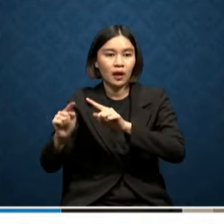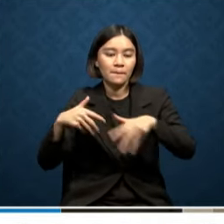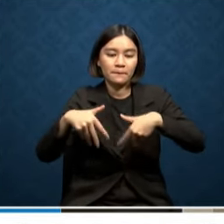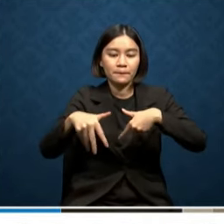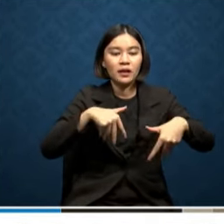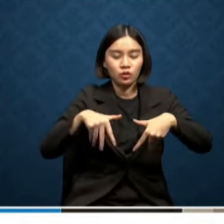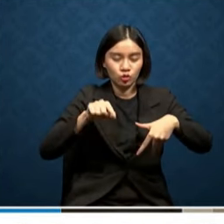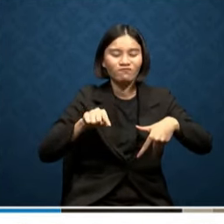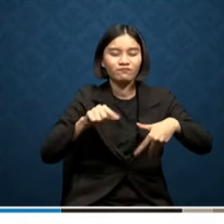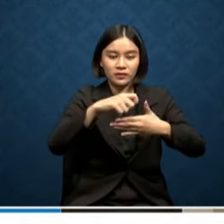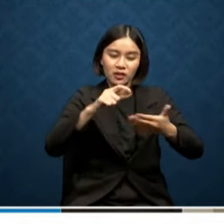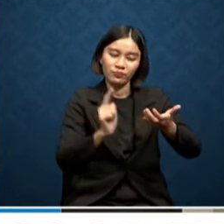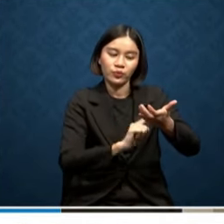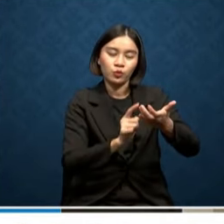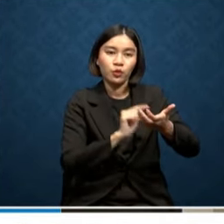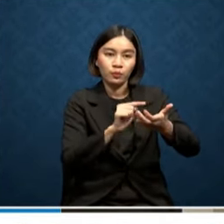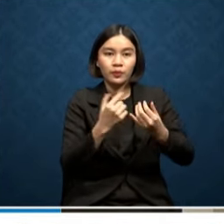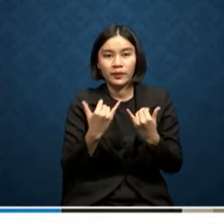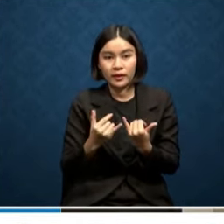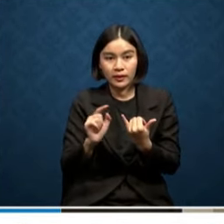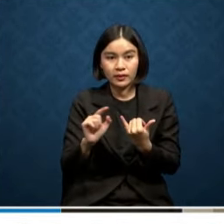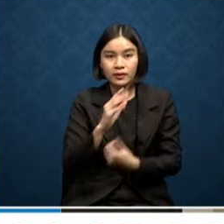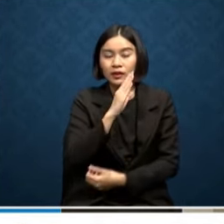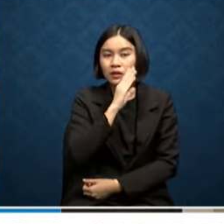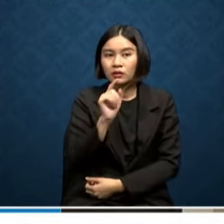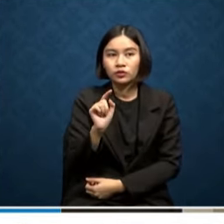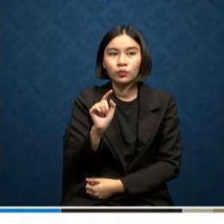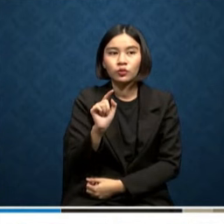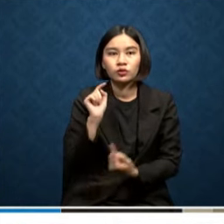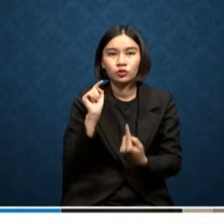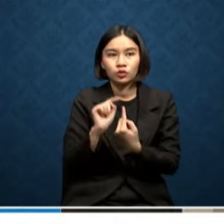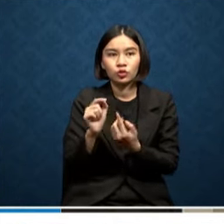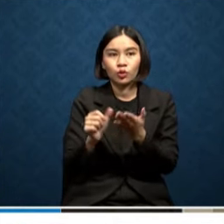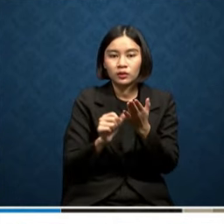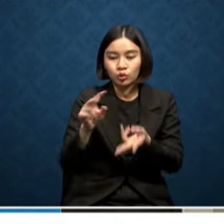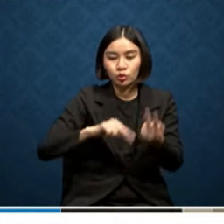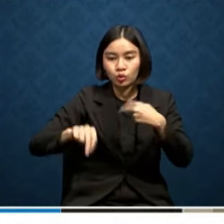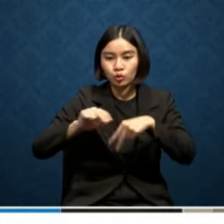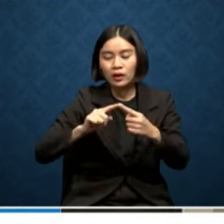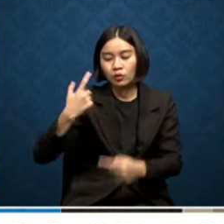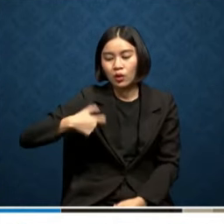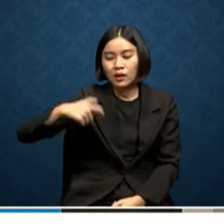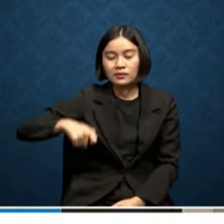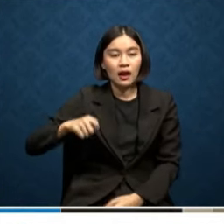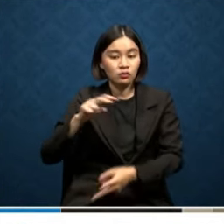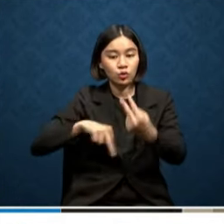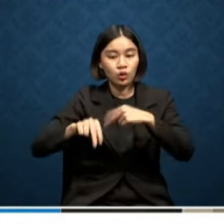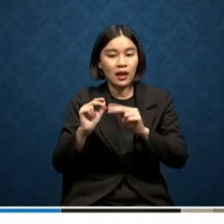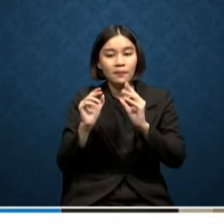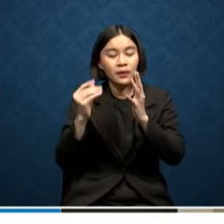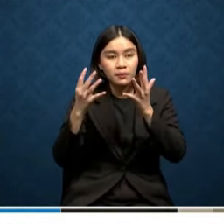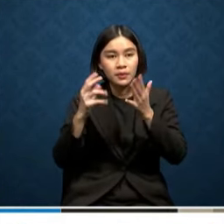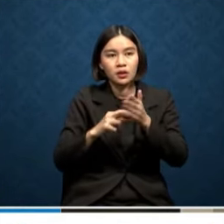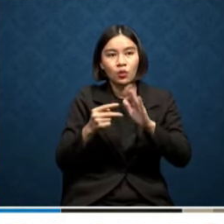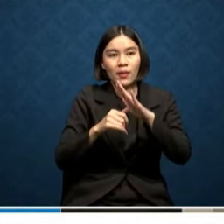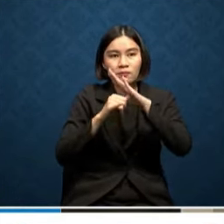ใช้นะคะซึ่งตรงนี้เนี่ยถ้าหากว่าไม่ได้เป็นการกำกับดูแลโดยสารนะคะก็อาจถือว่าเป็น